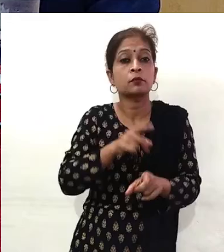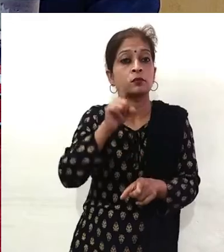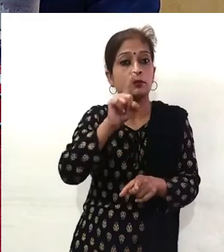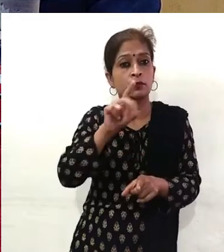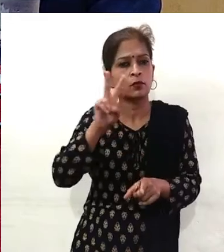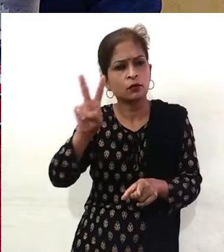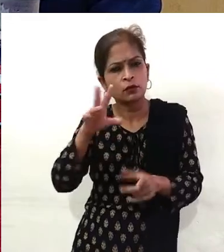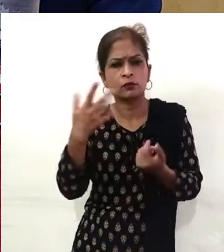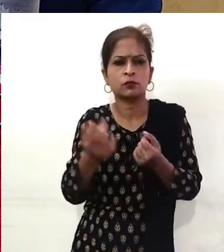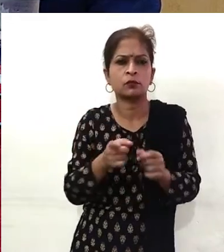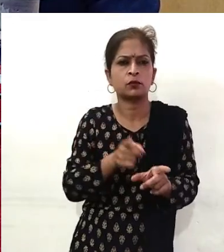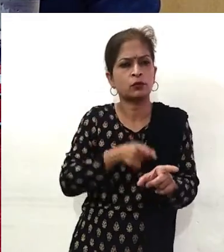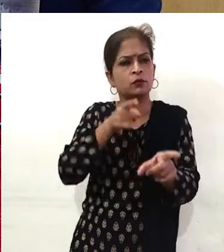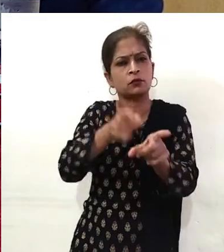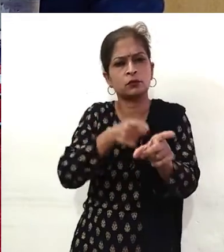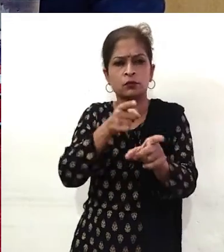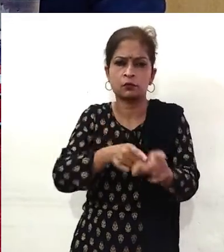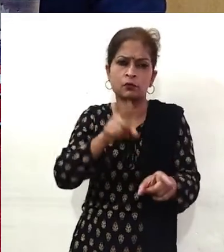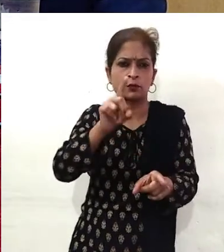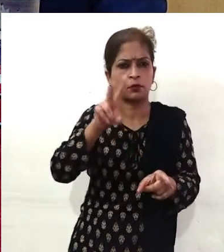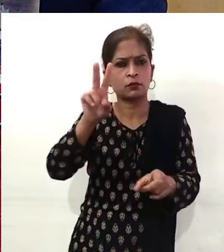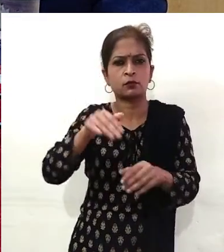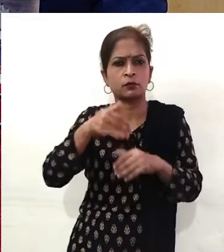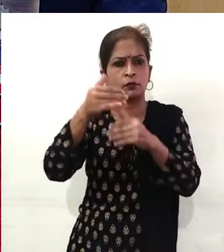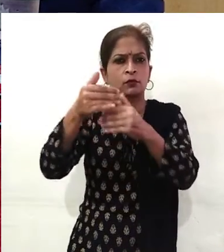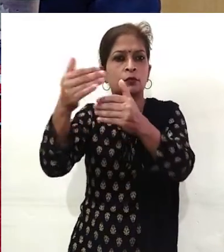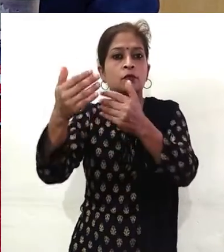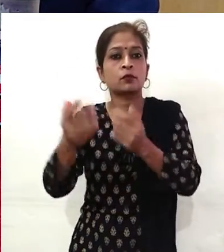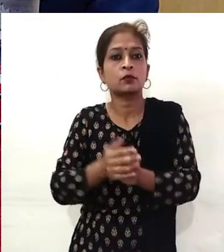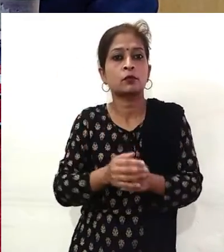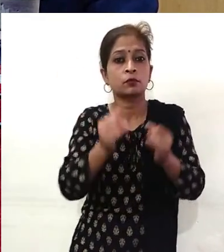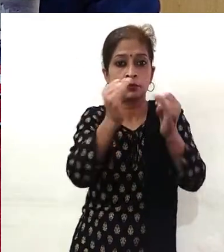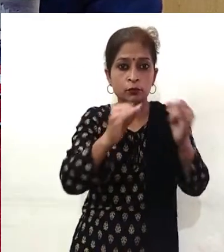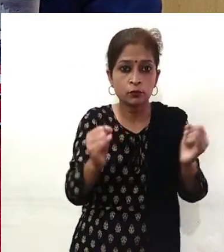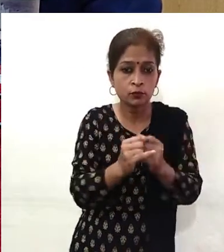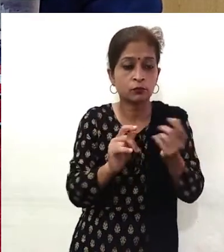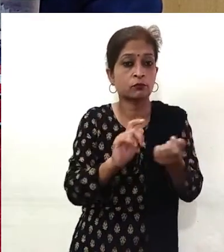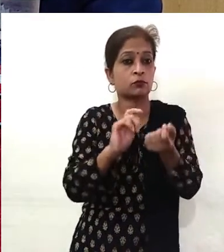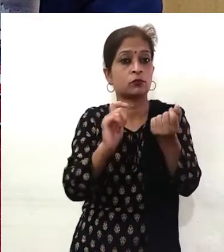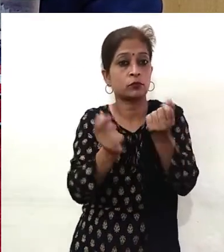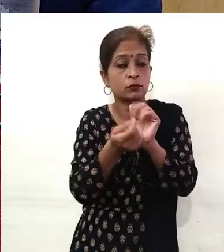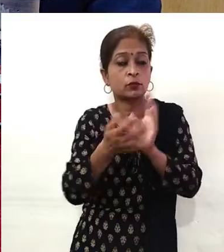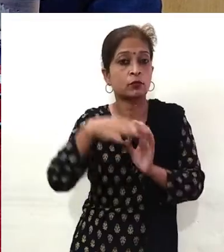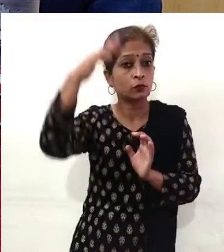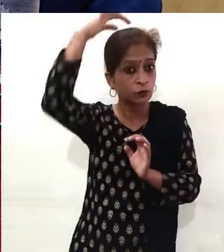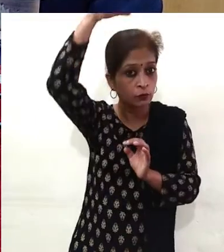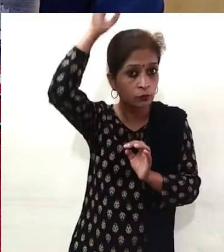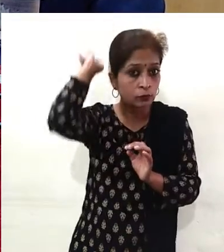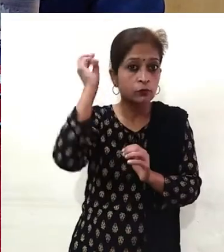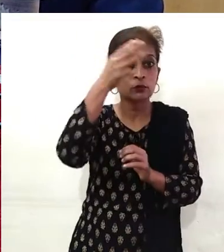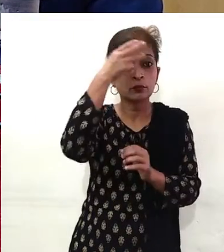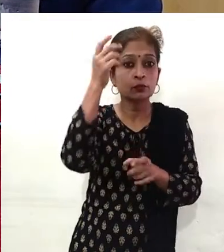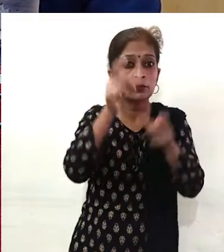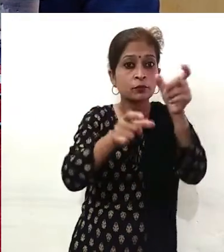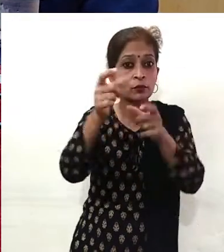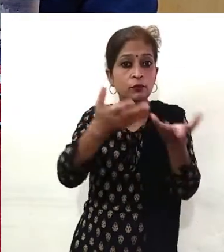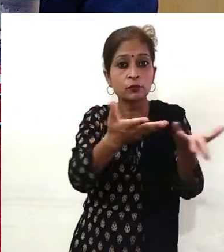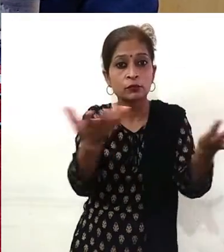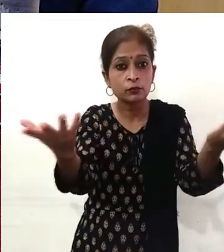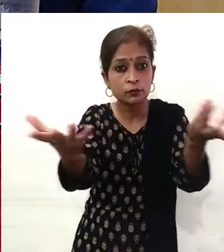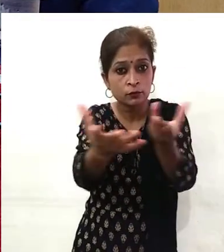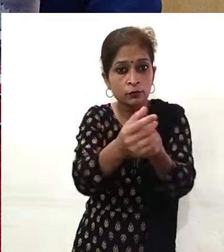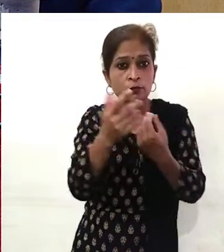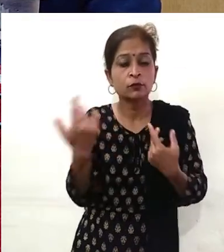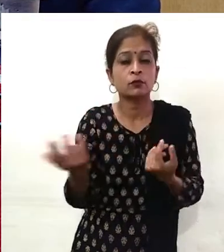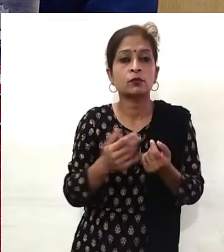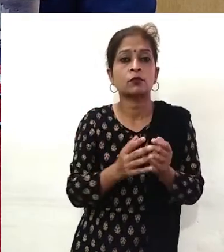कलेवर हो जाता है, नया शरीर बदलता है। फिर वही जितने भी पंडे हैं या पुजारी हैं